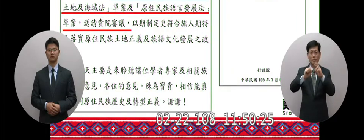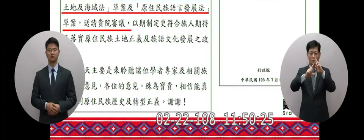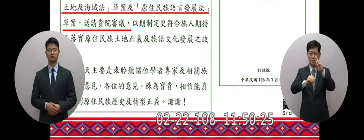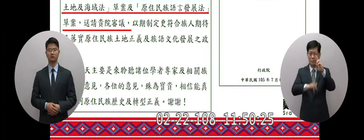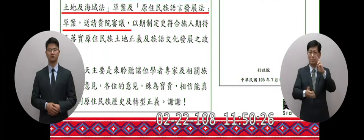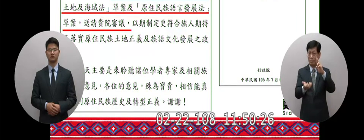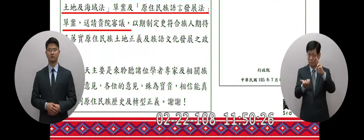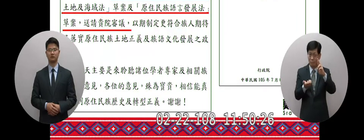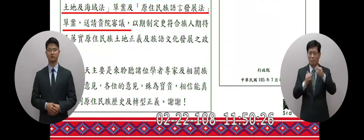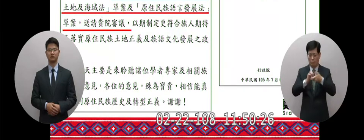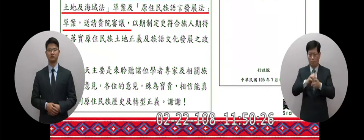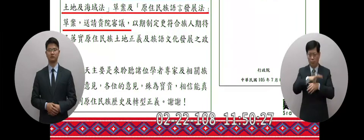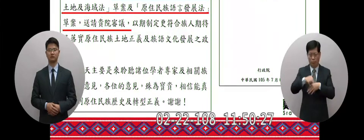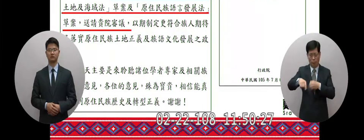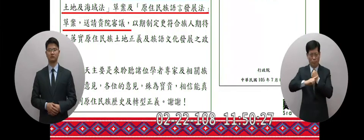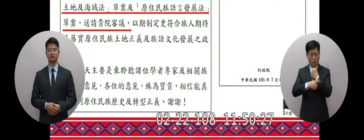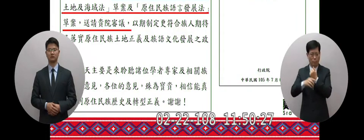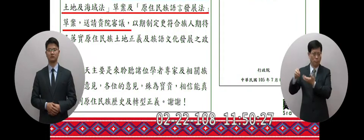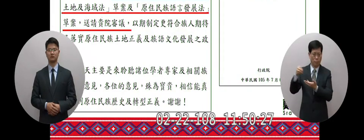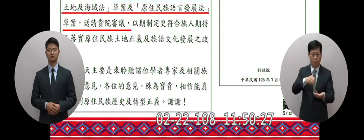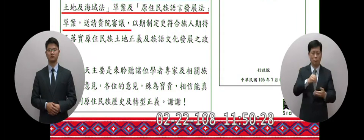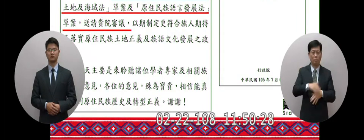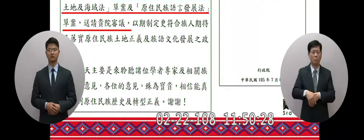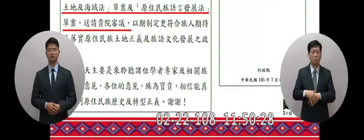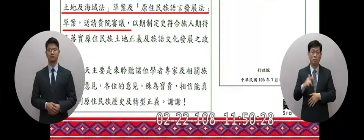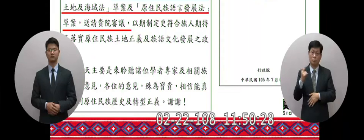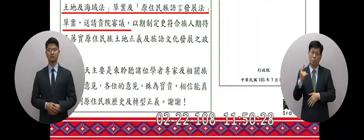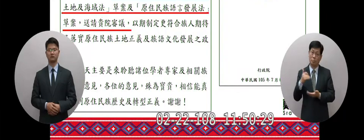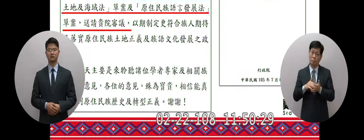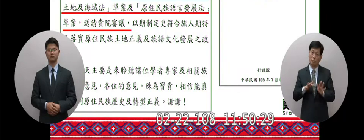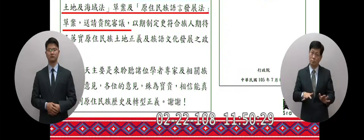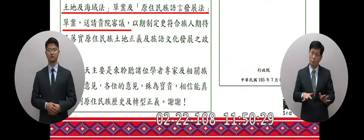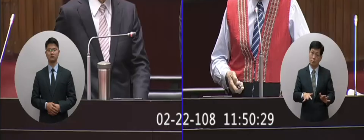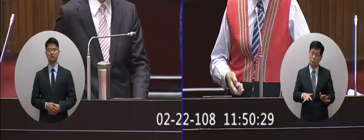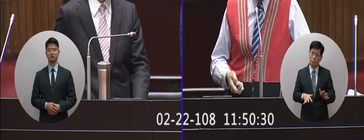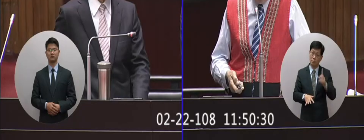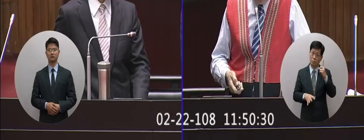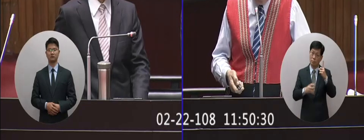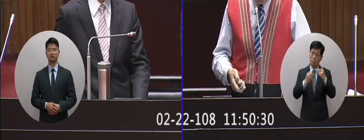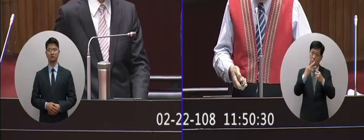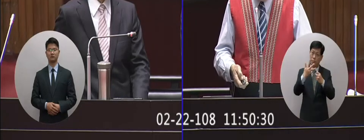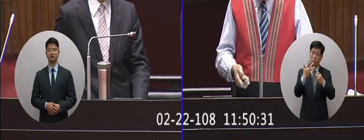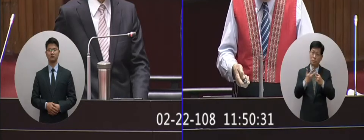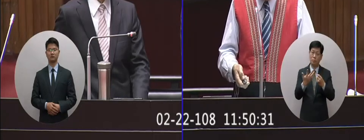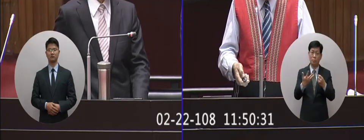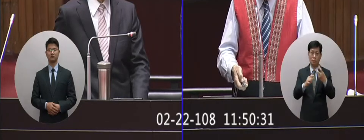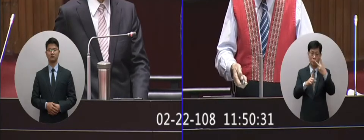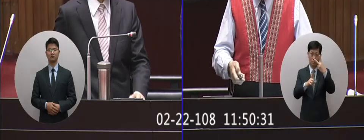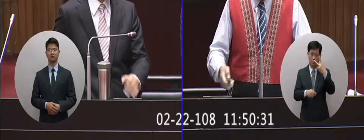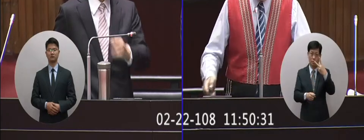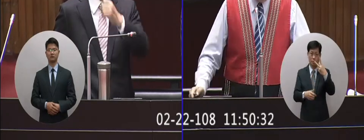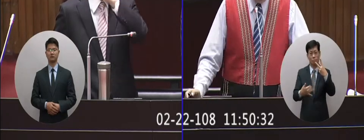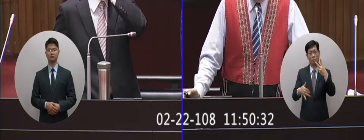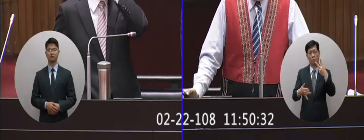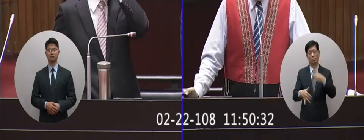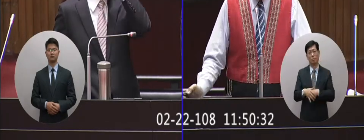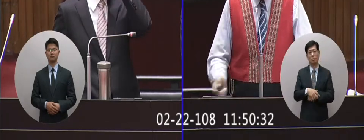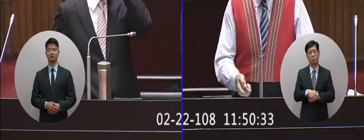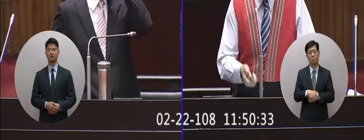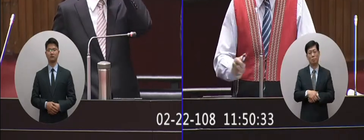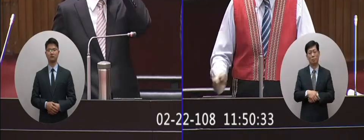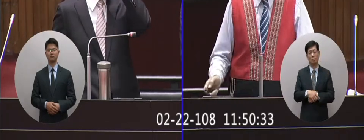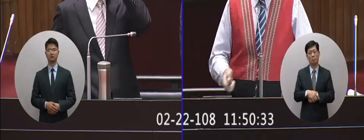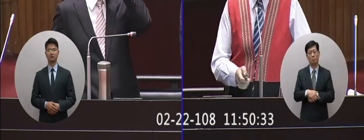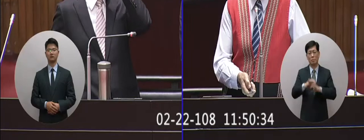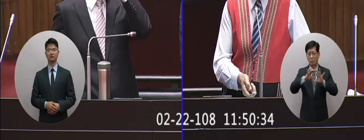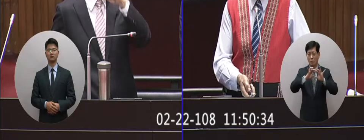1105年12月底以前将土海法送到立法院。现在已经是108年初啊，2月了哈。所以